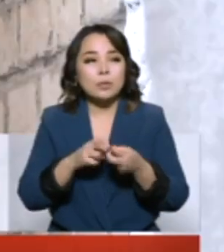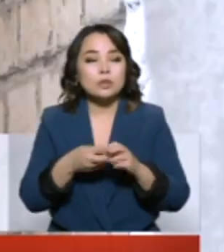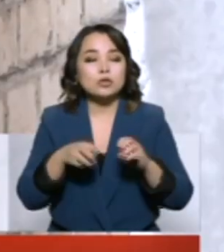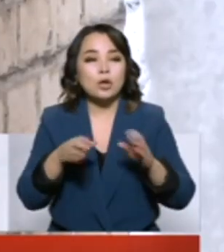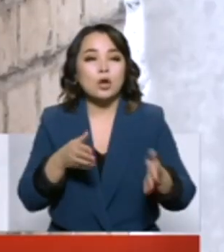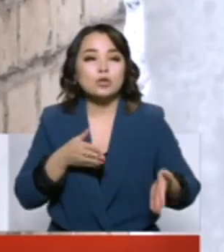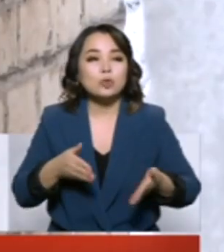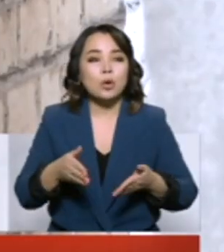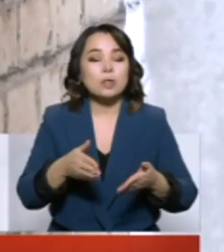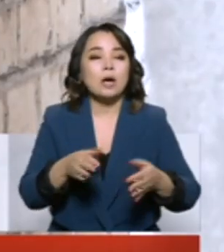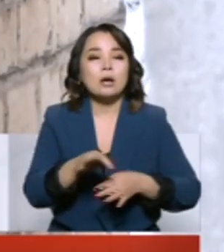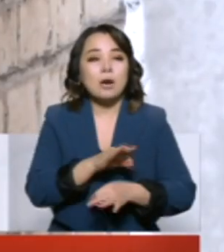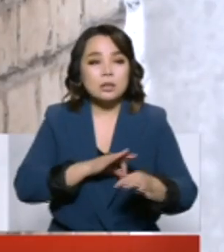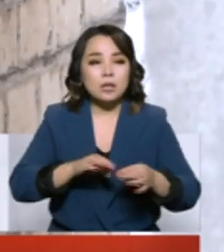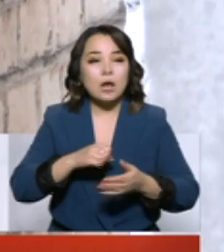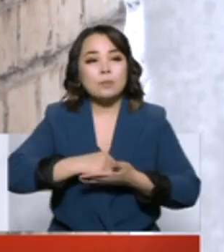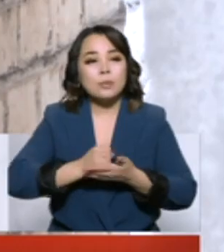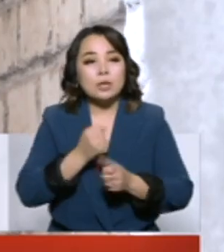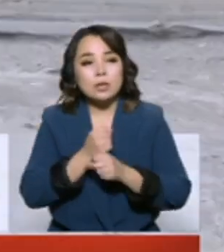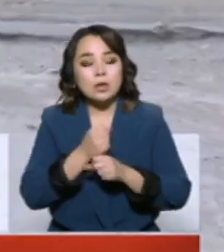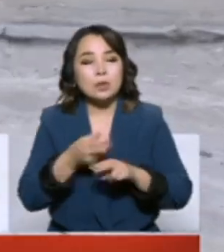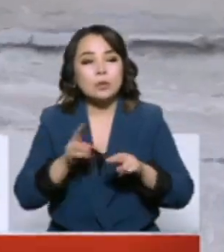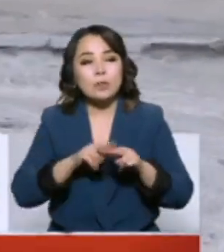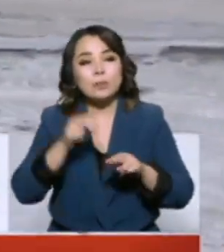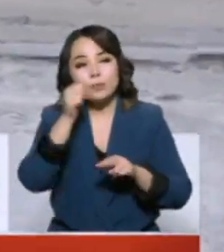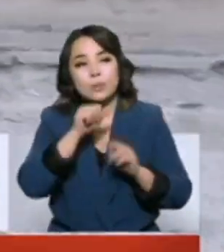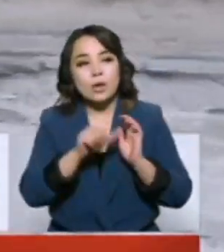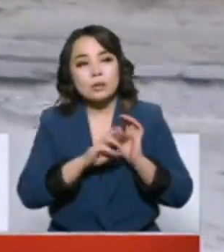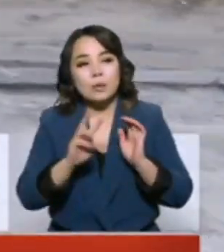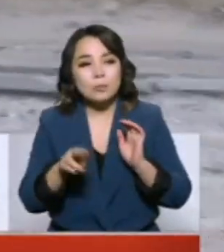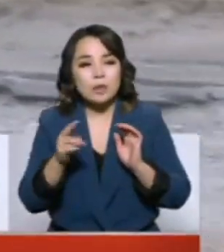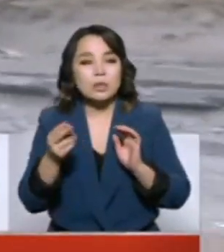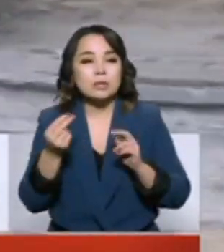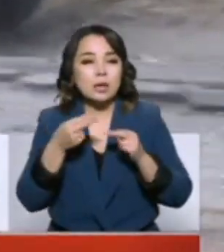жол картасы бекітілген. Бюджеттен биылғы жұмыстарға 6